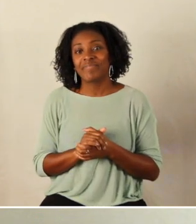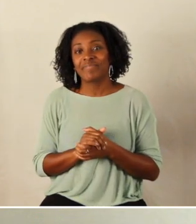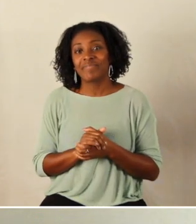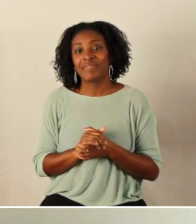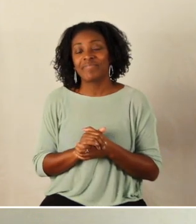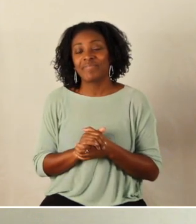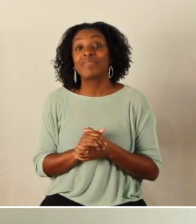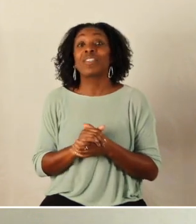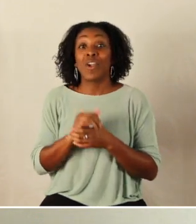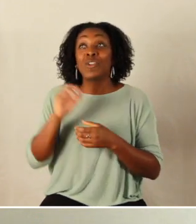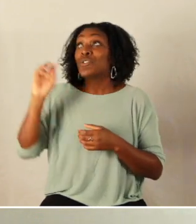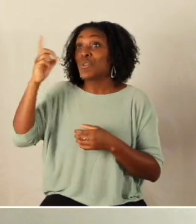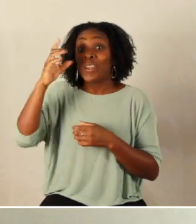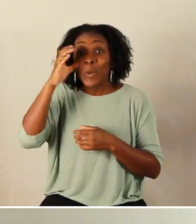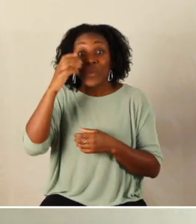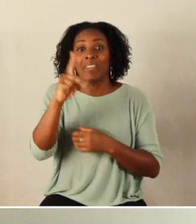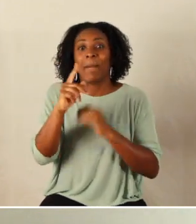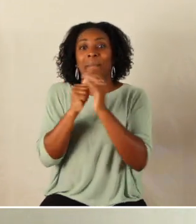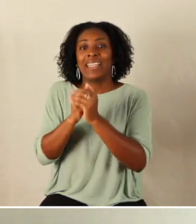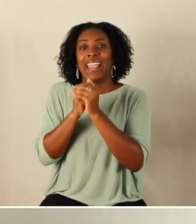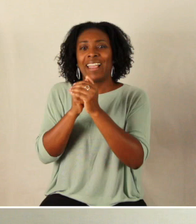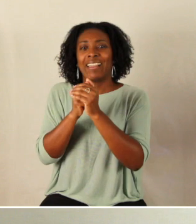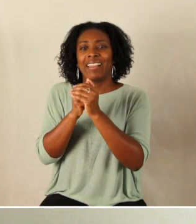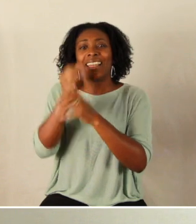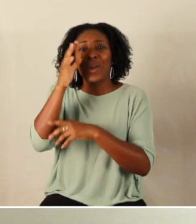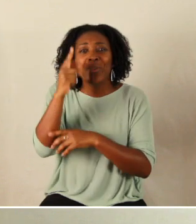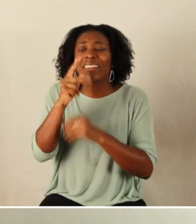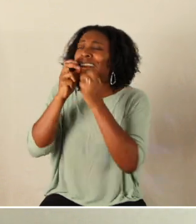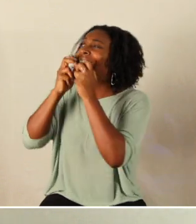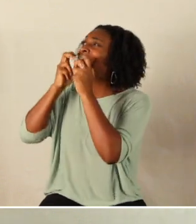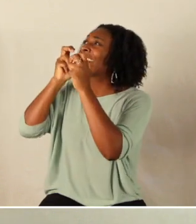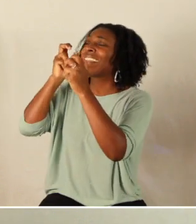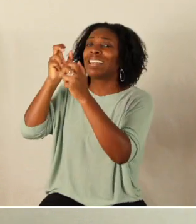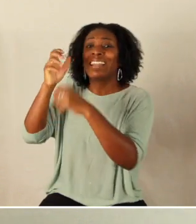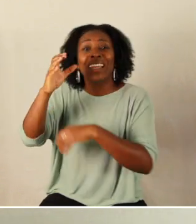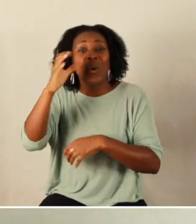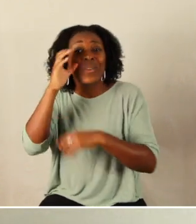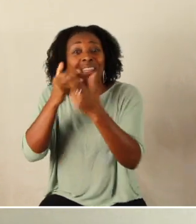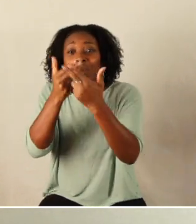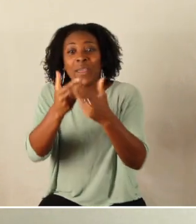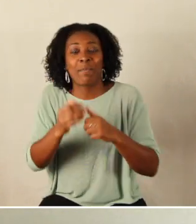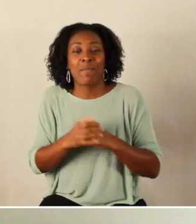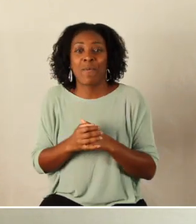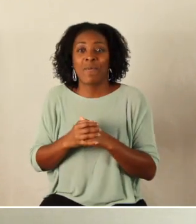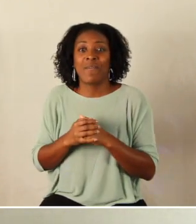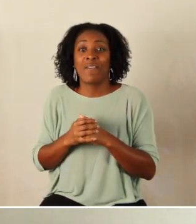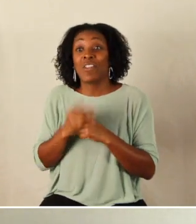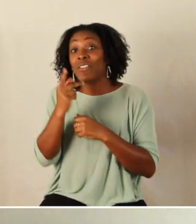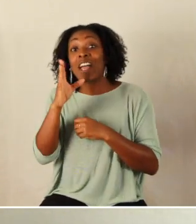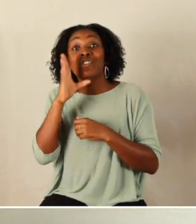ta prière, qui va entendre tes cris, et qui va y répondre favorablement. Qu'est-ce qui va se passer dans cet endroit-là, dans le lieu